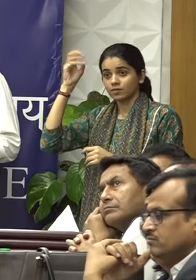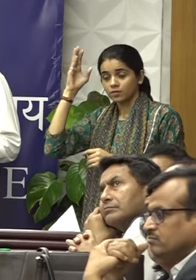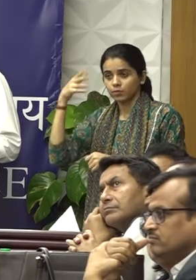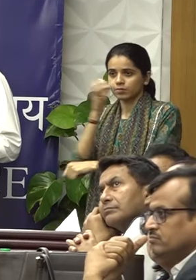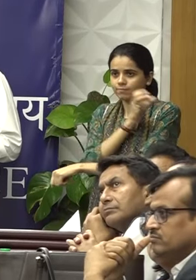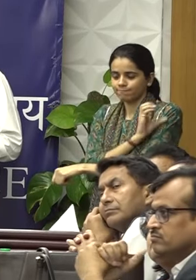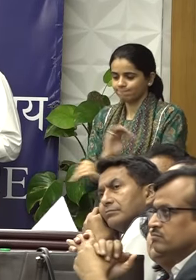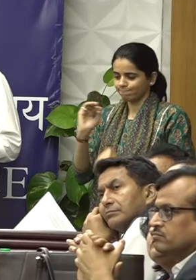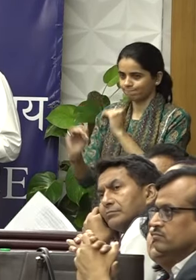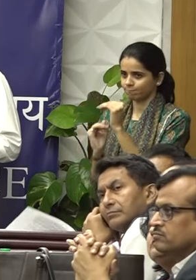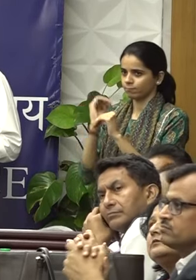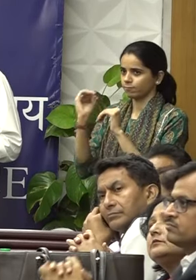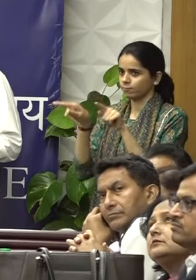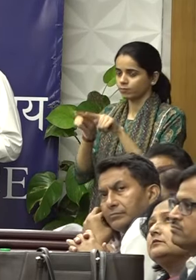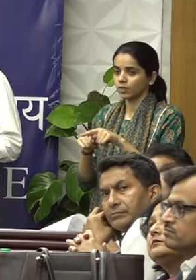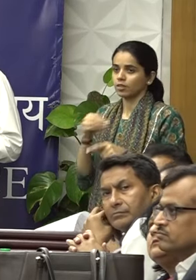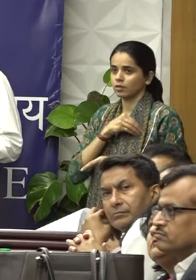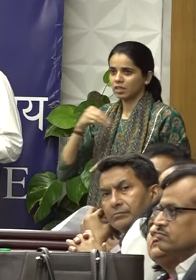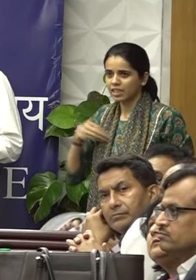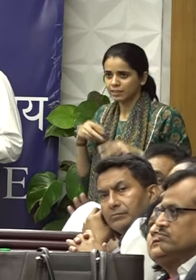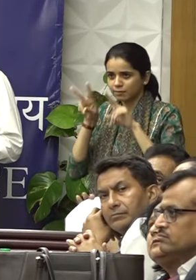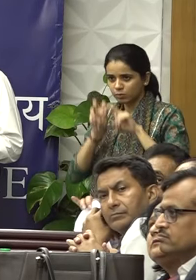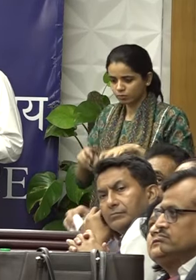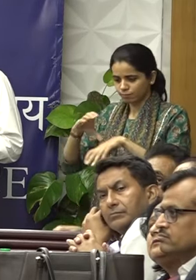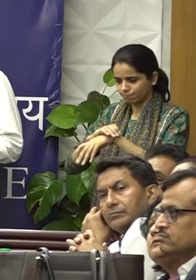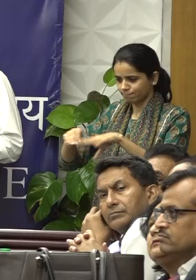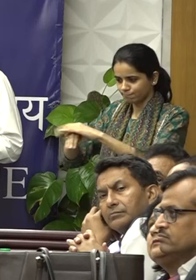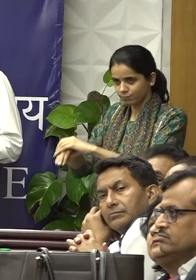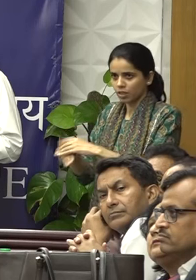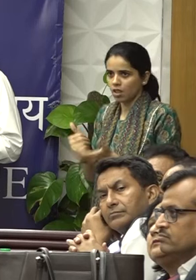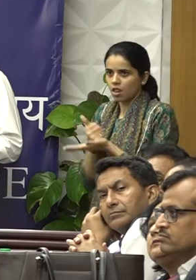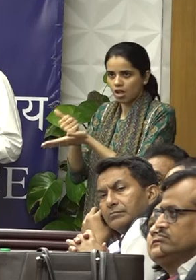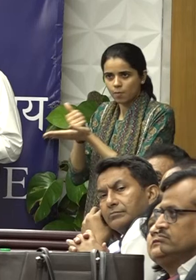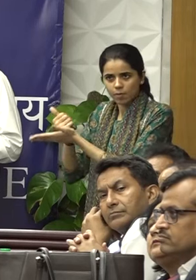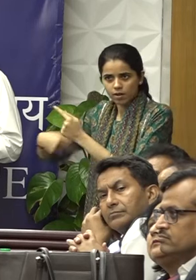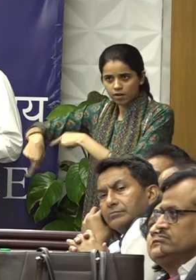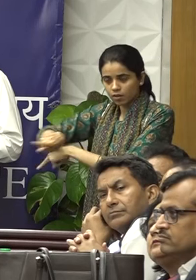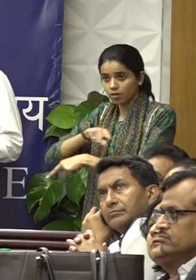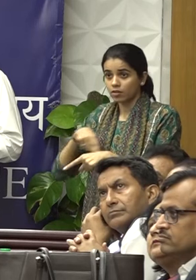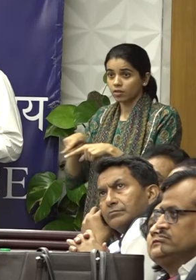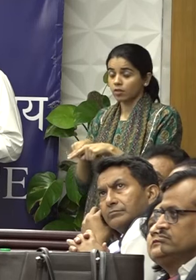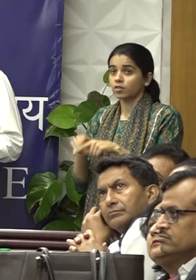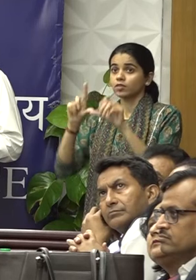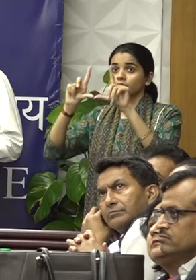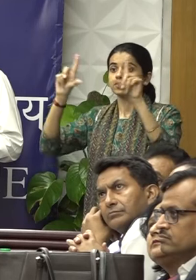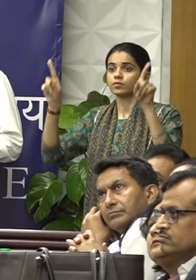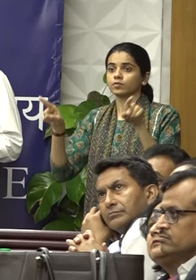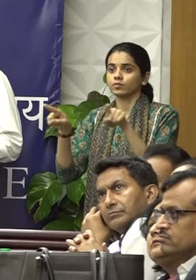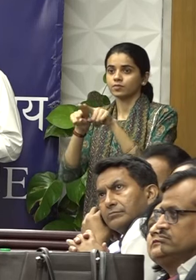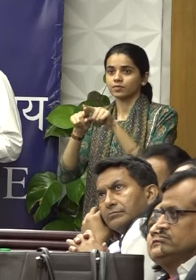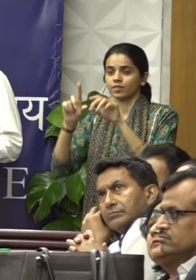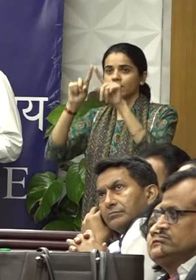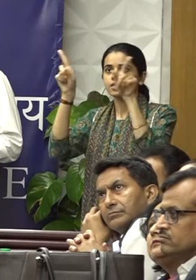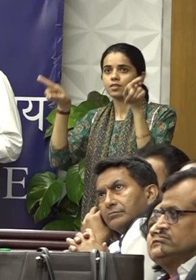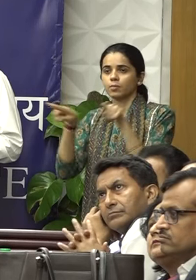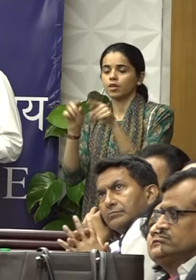और क्षमता निर्माण के साथ बच्चों के क्लिनिकल और क्लब फुट क्लिनिक की स्थापना करने में ये अपना सहयोग साझा करेंगे। आप स्क्रीन पर साइन एमओयू कॉपीज